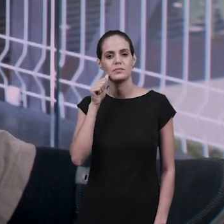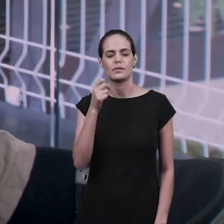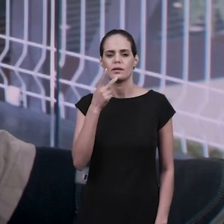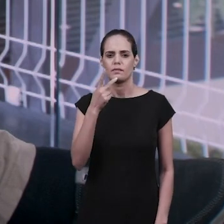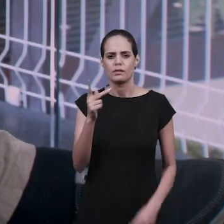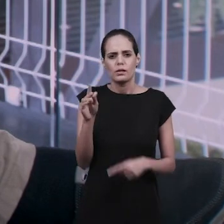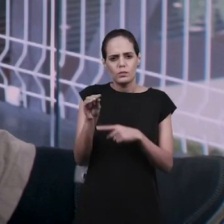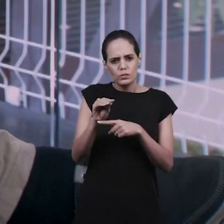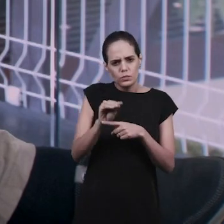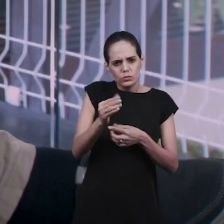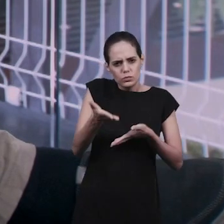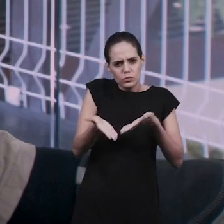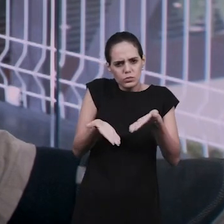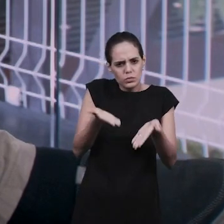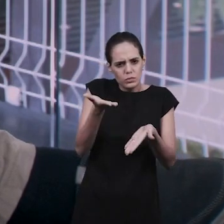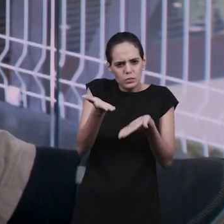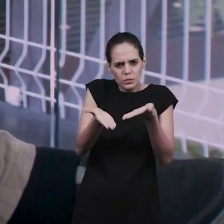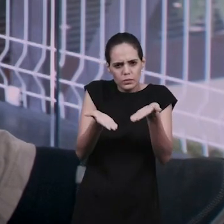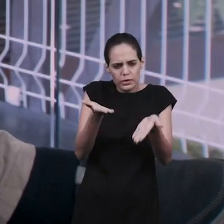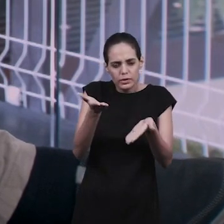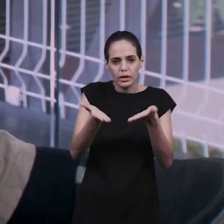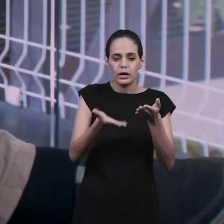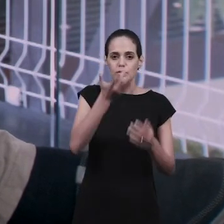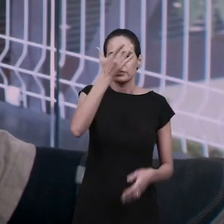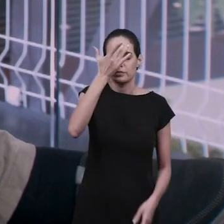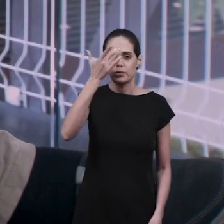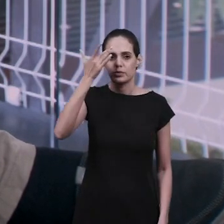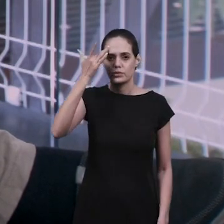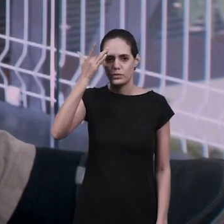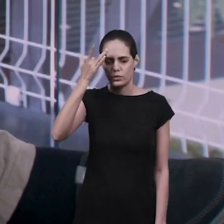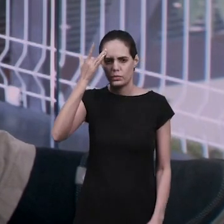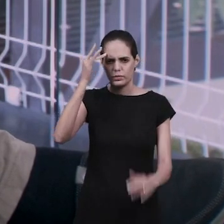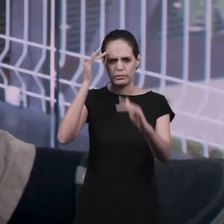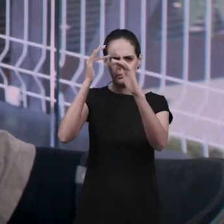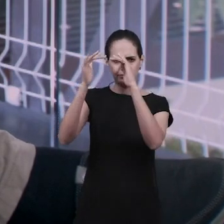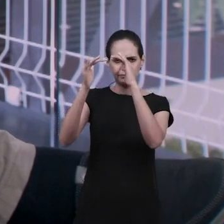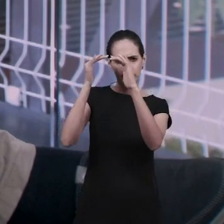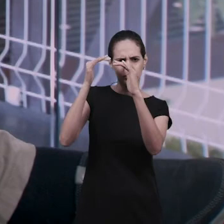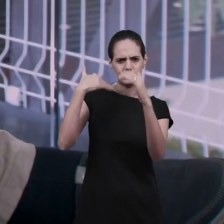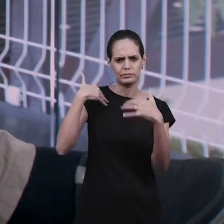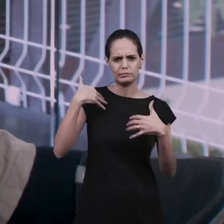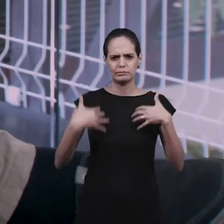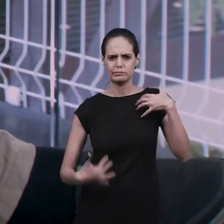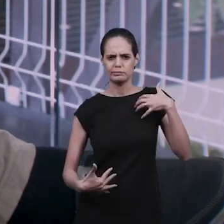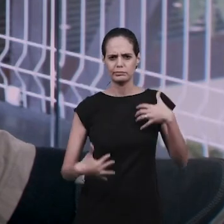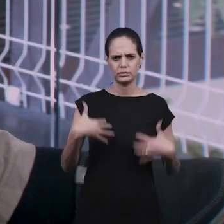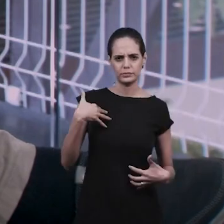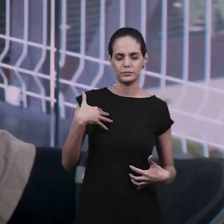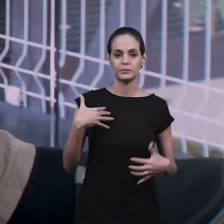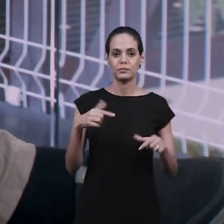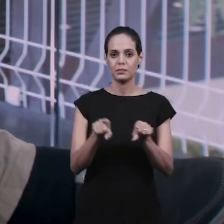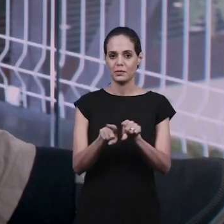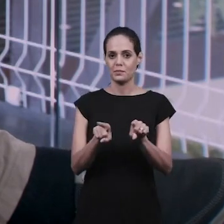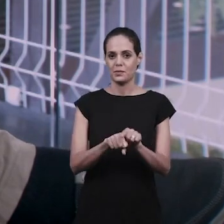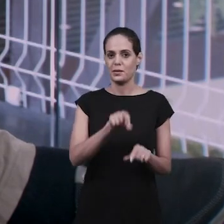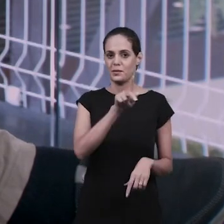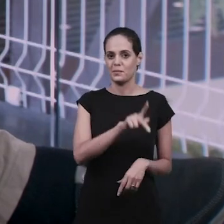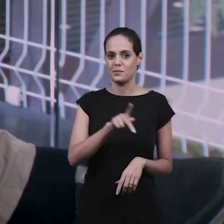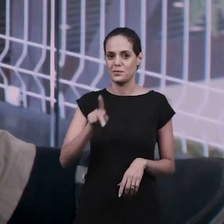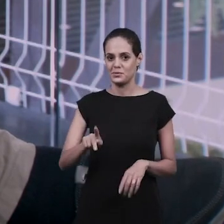soin, de prendre soin avec des personnes qui portent les paralysies cérébrales. La professeure Janine Nozumak,